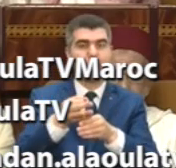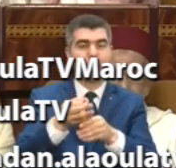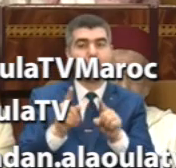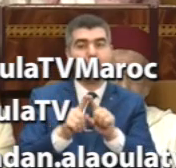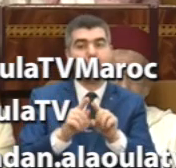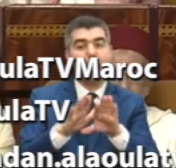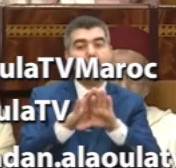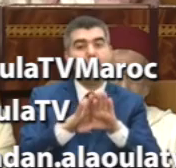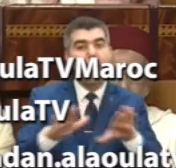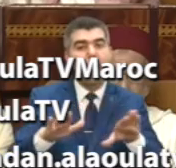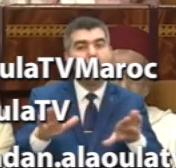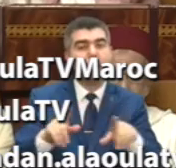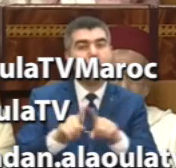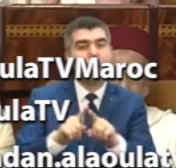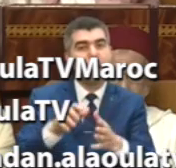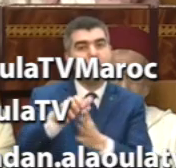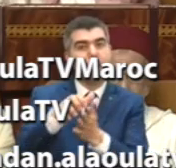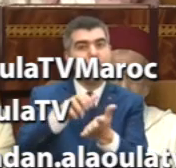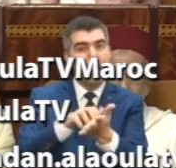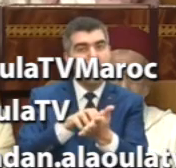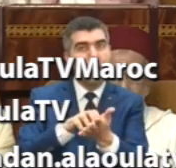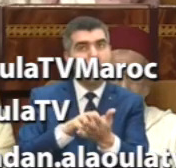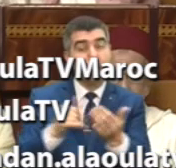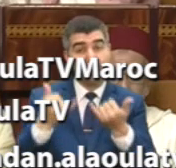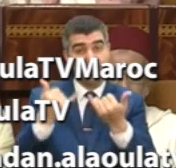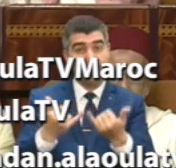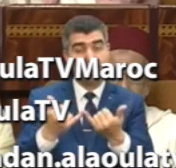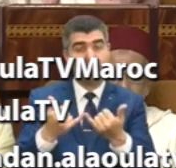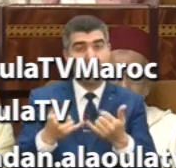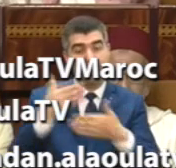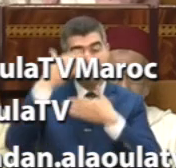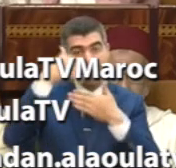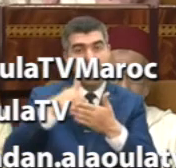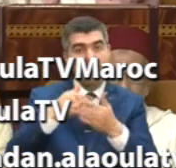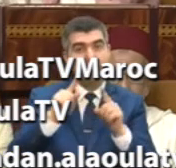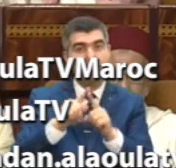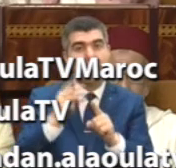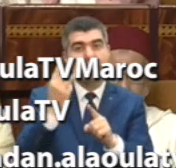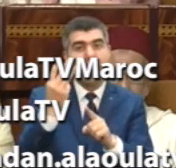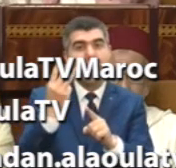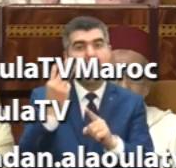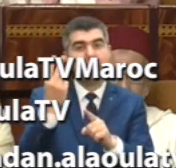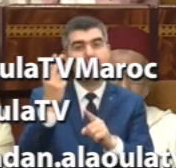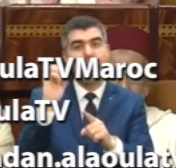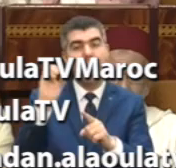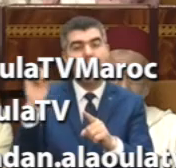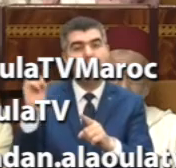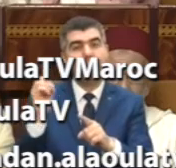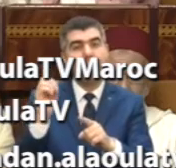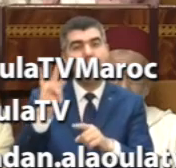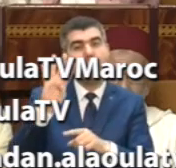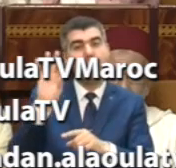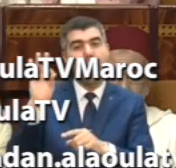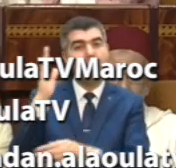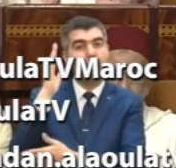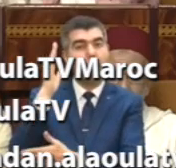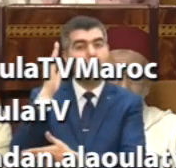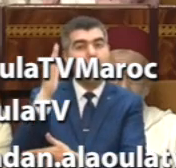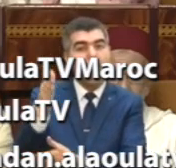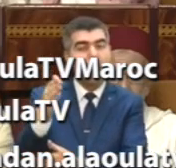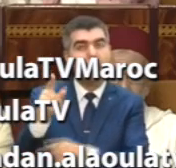فلاحية. اليوم المغرب تيفقد 3000 حتى 4000 هكتار من الأراضي الفلاحية. هذا